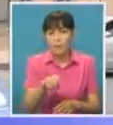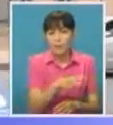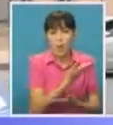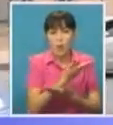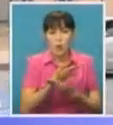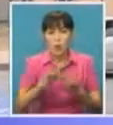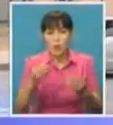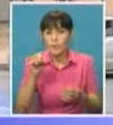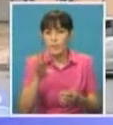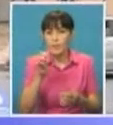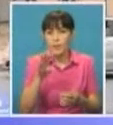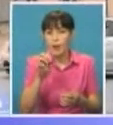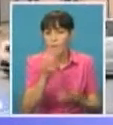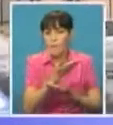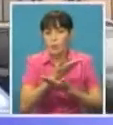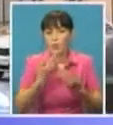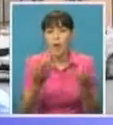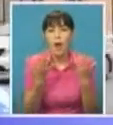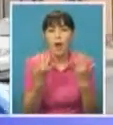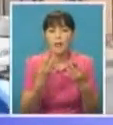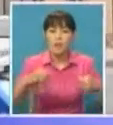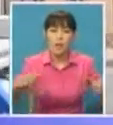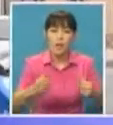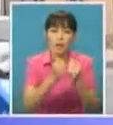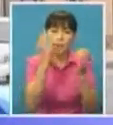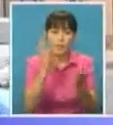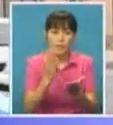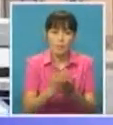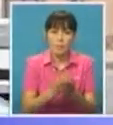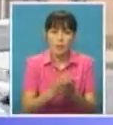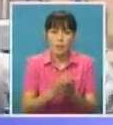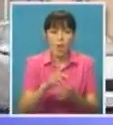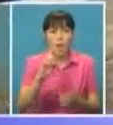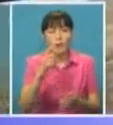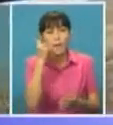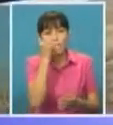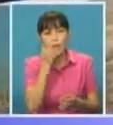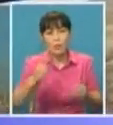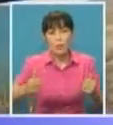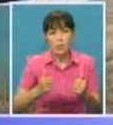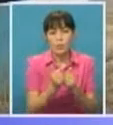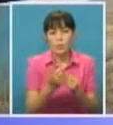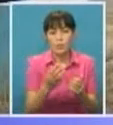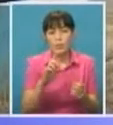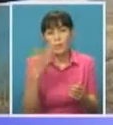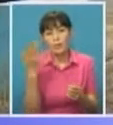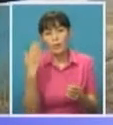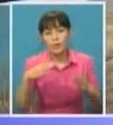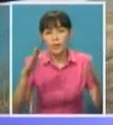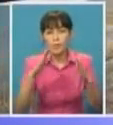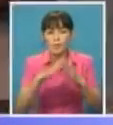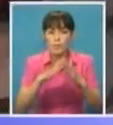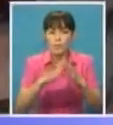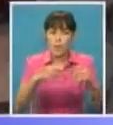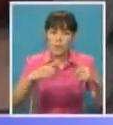өтініш, светофоры жоқ, мынекей қанша авария болып жатыр, апаны қанша соғып кетті өткенде. Бір кездері жыртық үйде жұтаң өмір